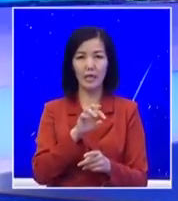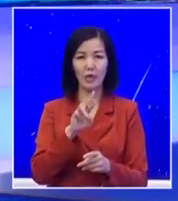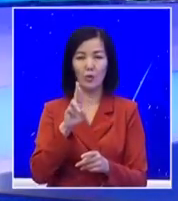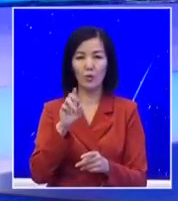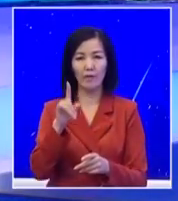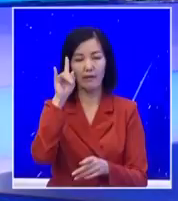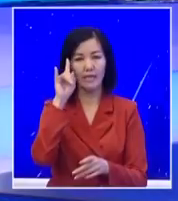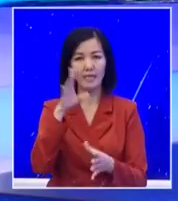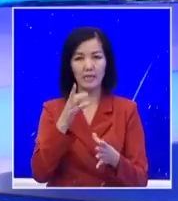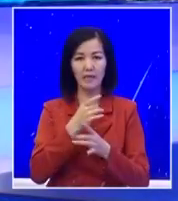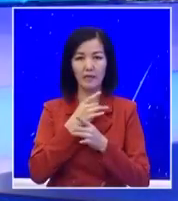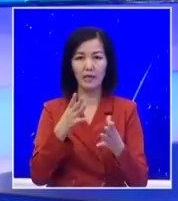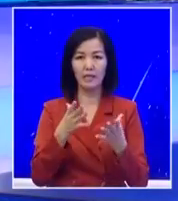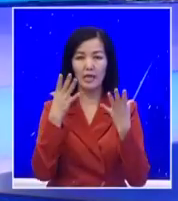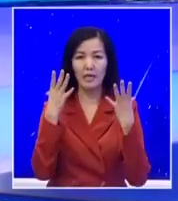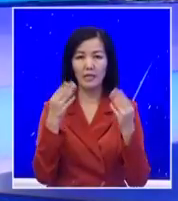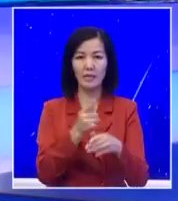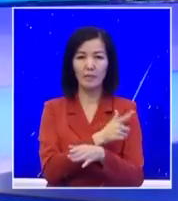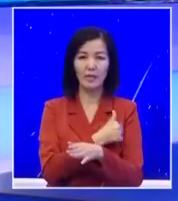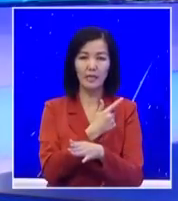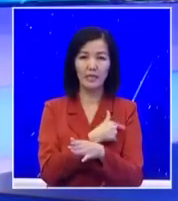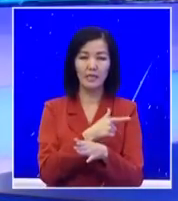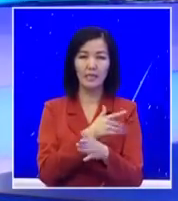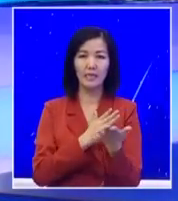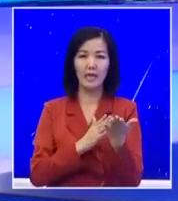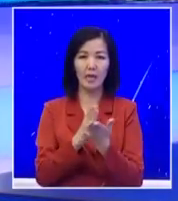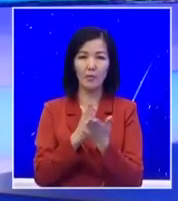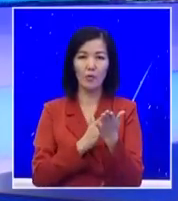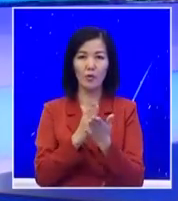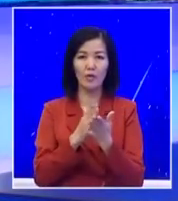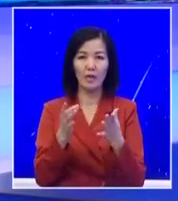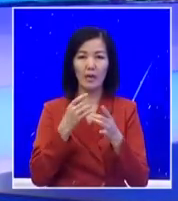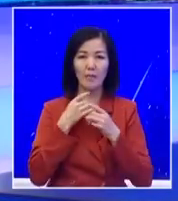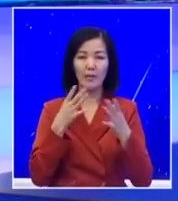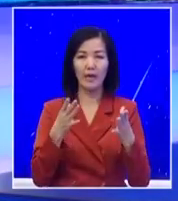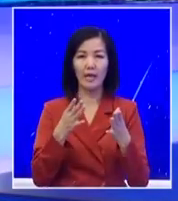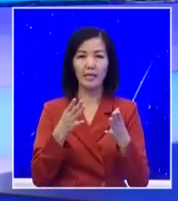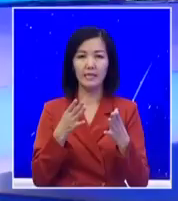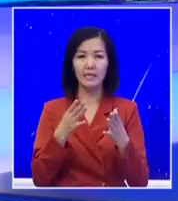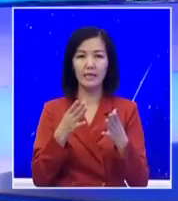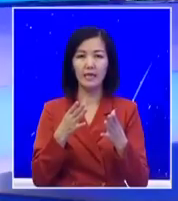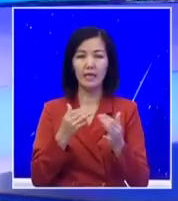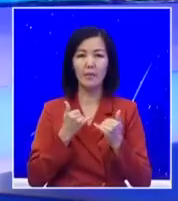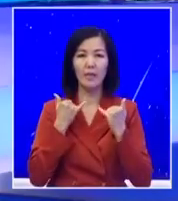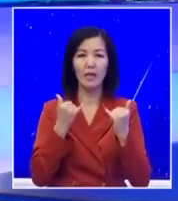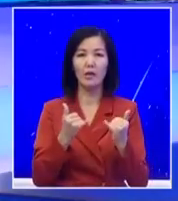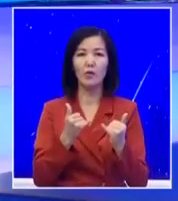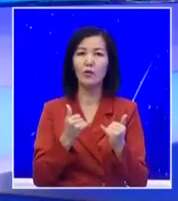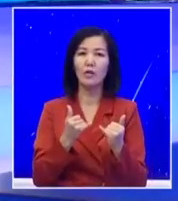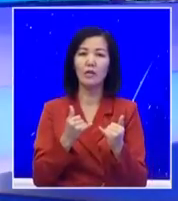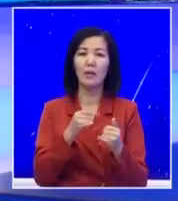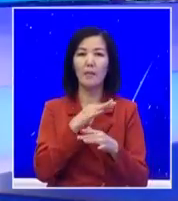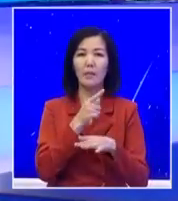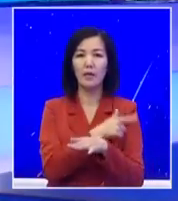Казахстане отмечается День медицинского работника. В канун профессионального праздника представители этой благородной профессии чествовали в многопрофильной